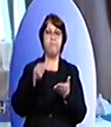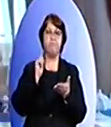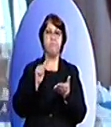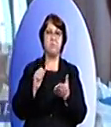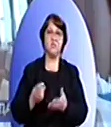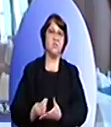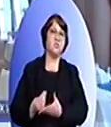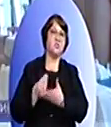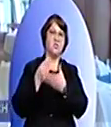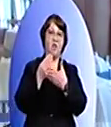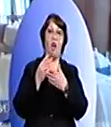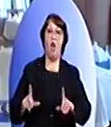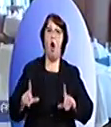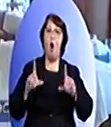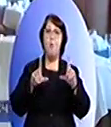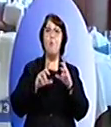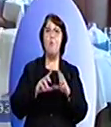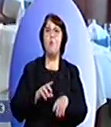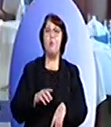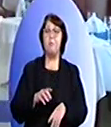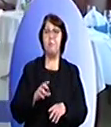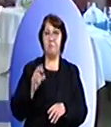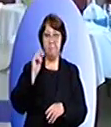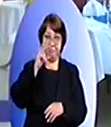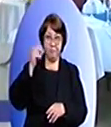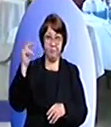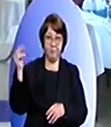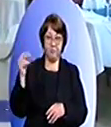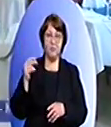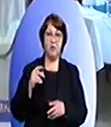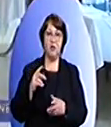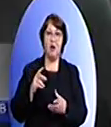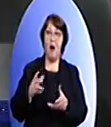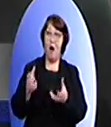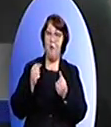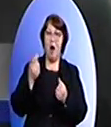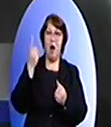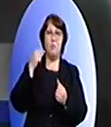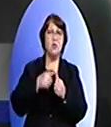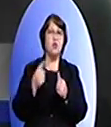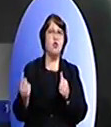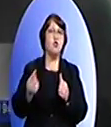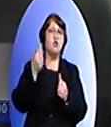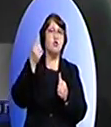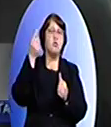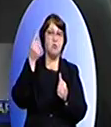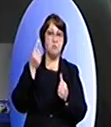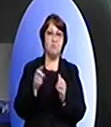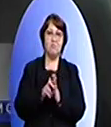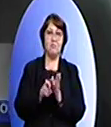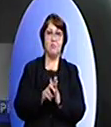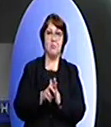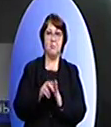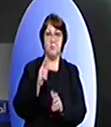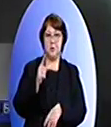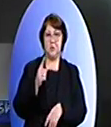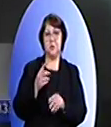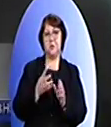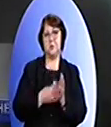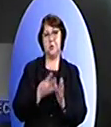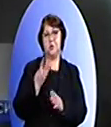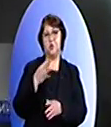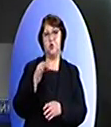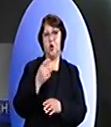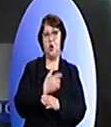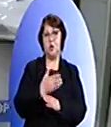Олон улсад Мишлен стаар буюу од зэрэглэлийг хүртэх нь хамгийн нэр хүндтэй явдал байдаг юм. Мишлен стаарыг 1840 оноос эхлэн стандартуудыг бүрэн